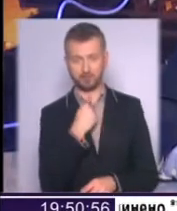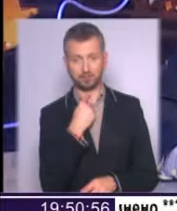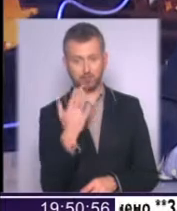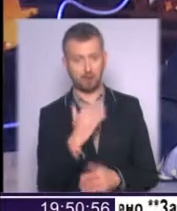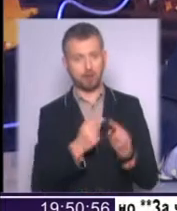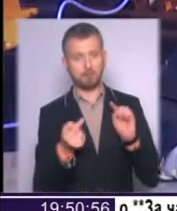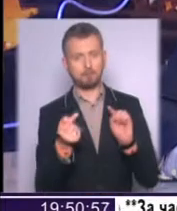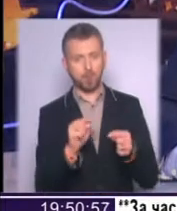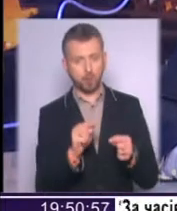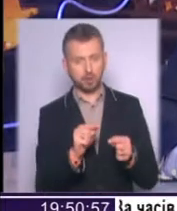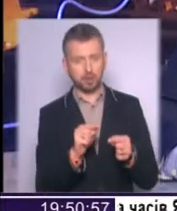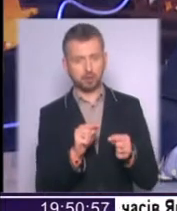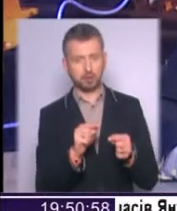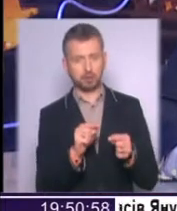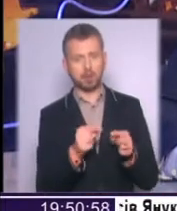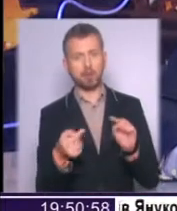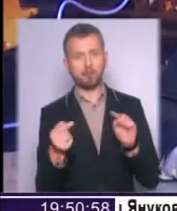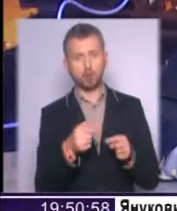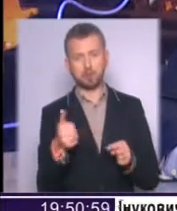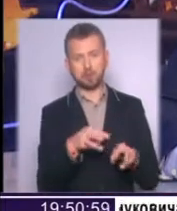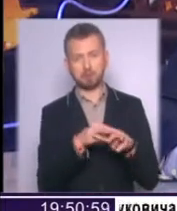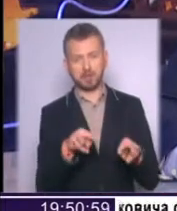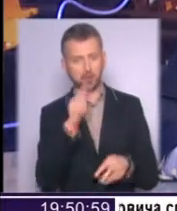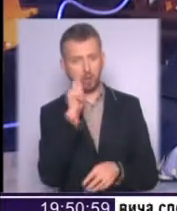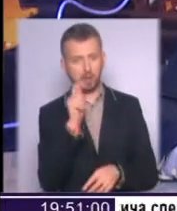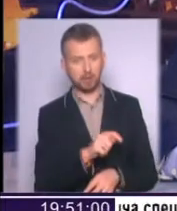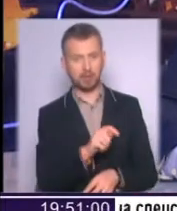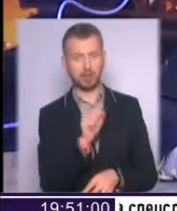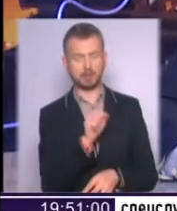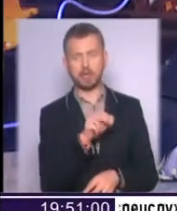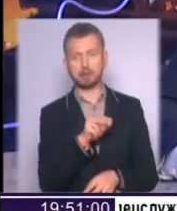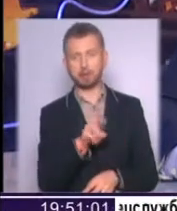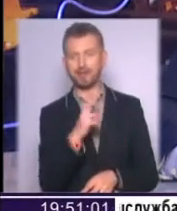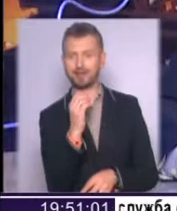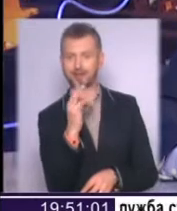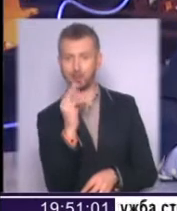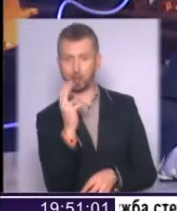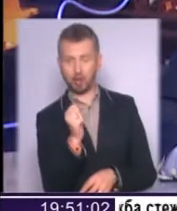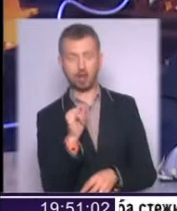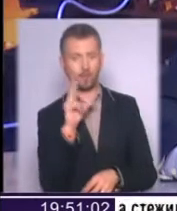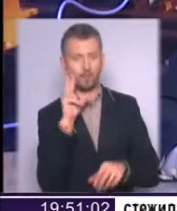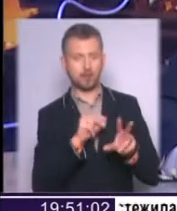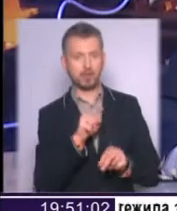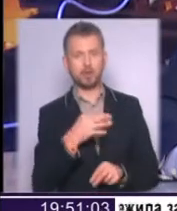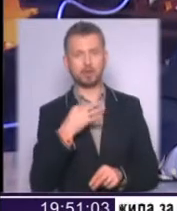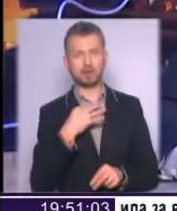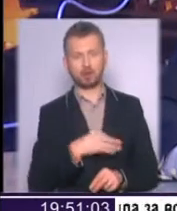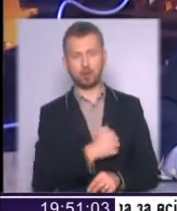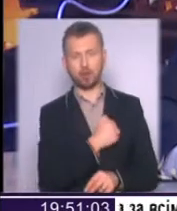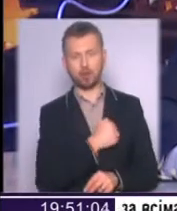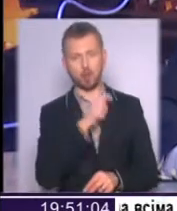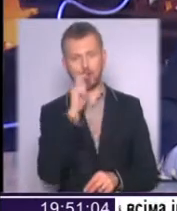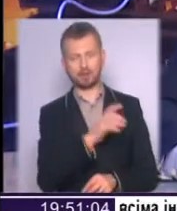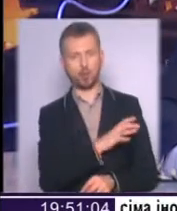голосував проти прем'єр-міністра України Арсенія Петровича Яценюка і вважаю його сином полка українських